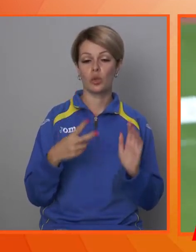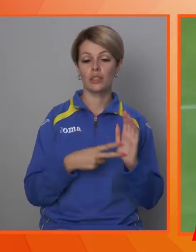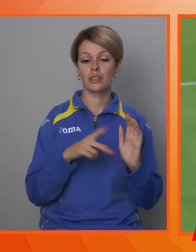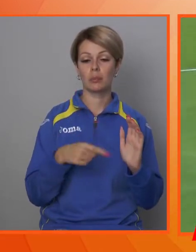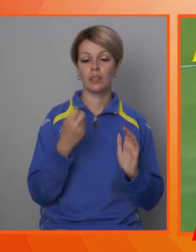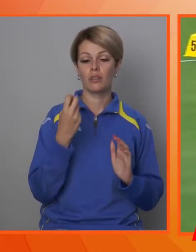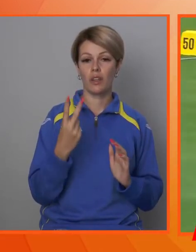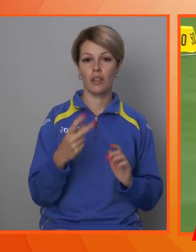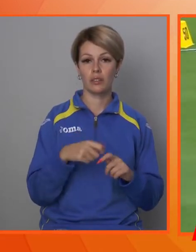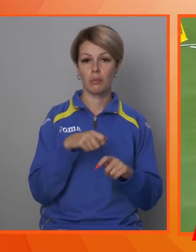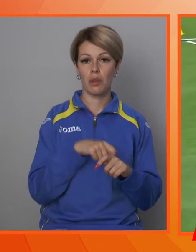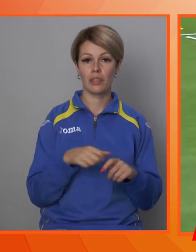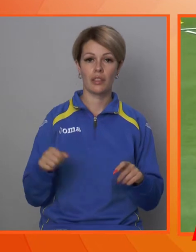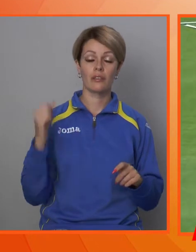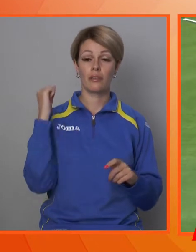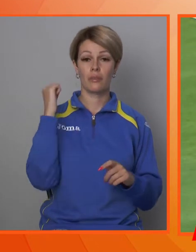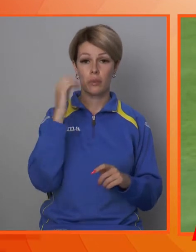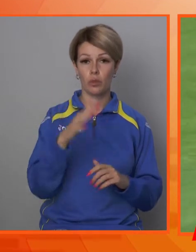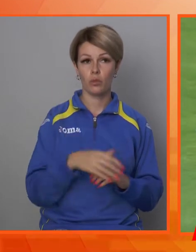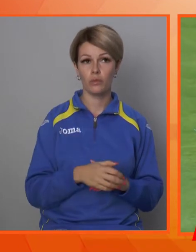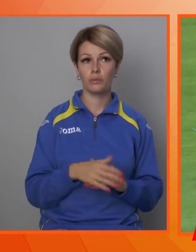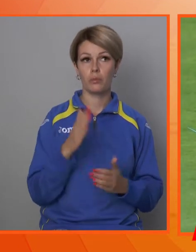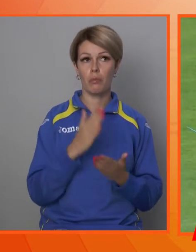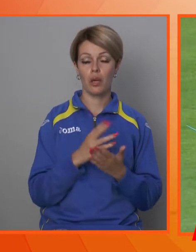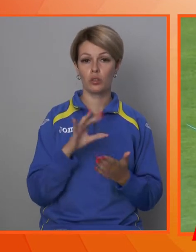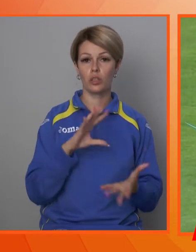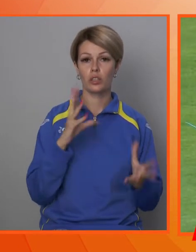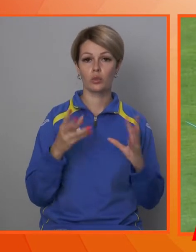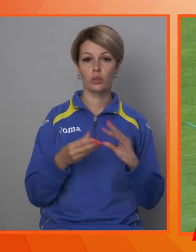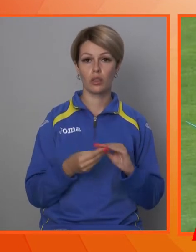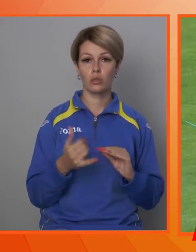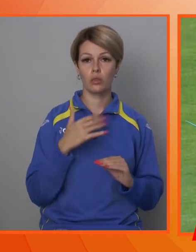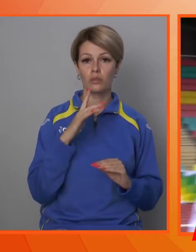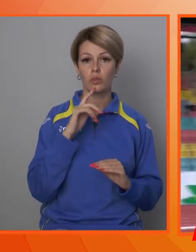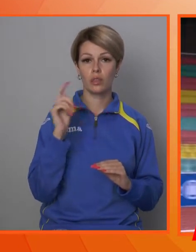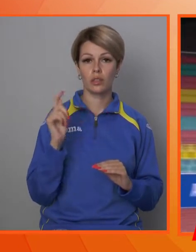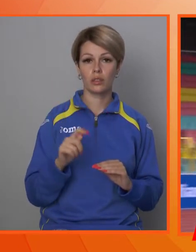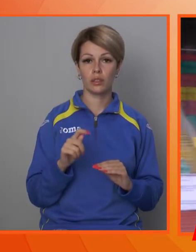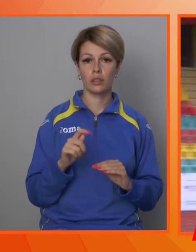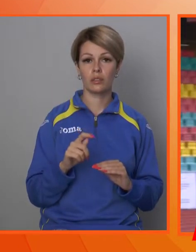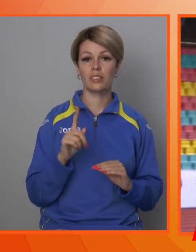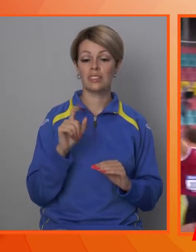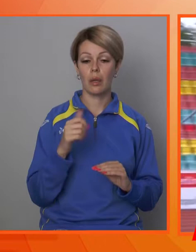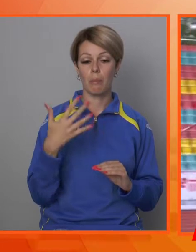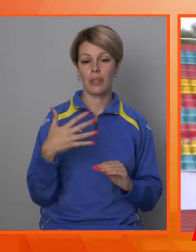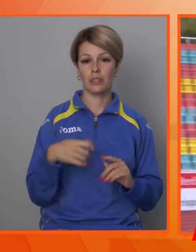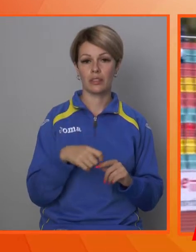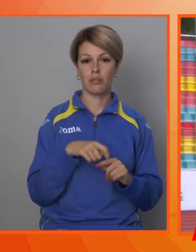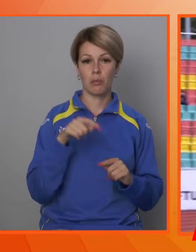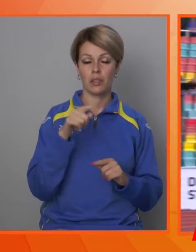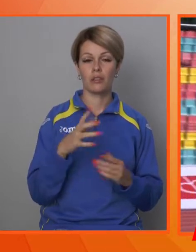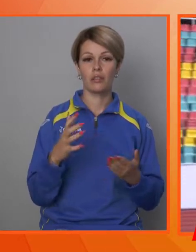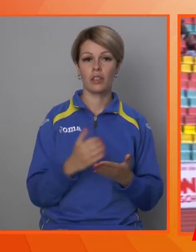медаль, 47-12 на метардиск. От, ну, маючи результати у нас в Україні за 50